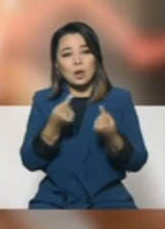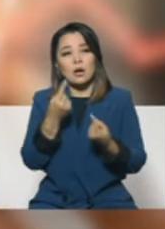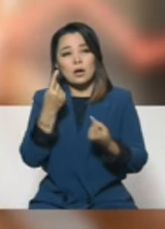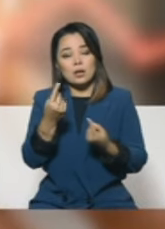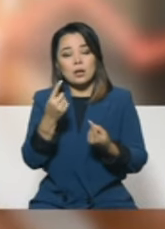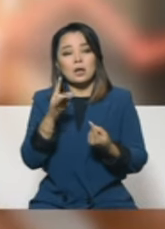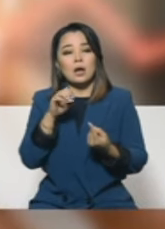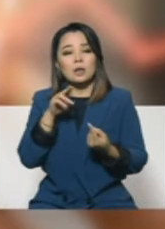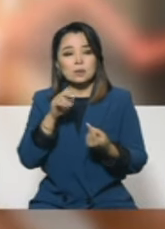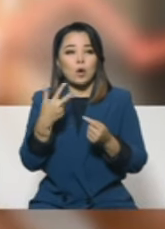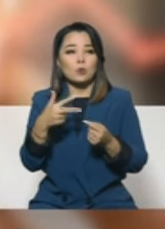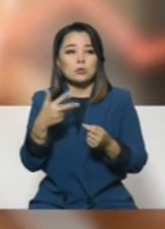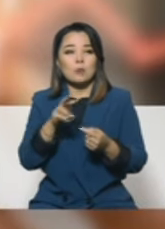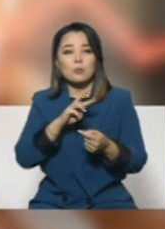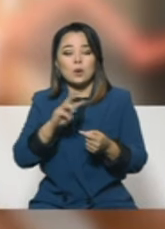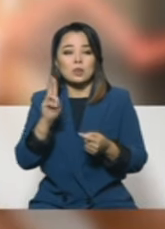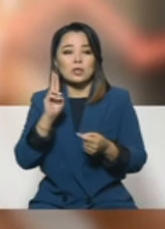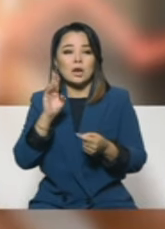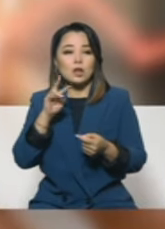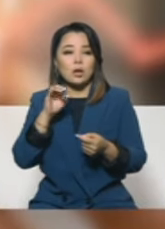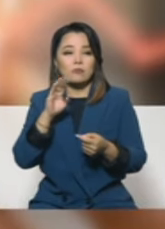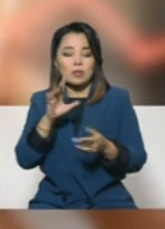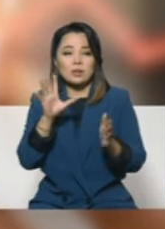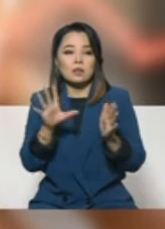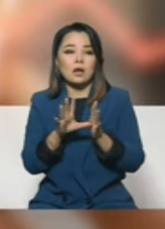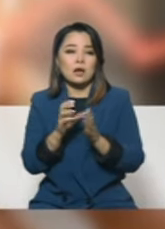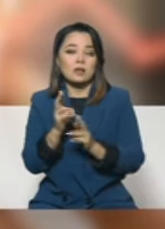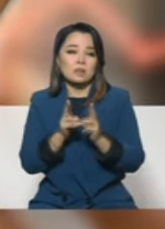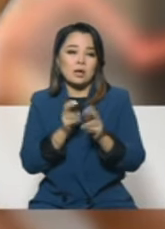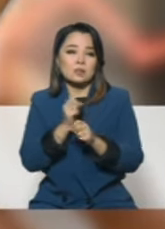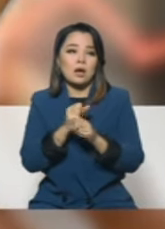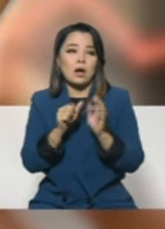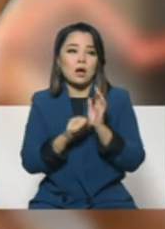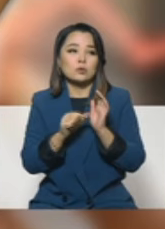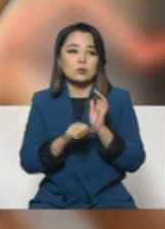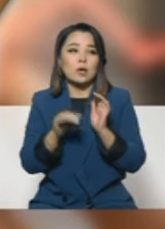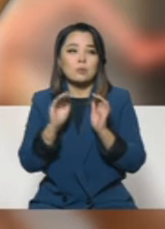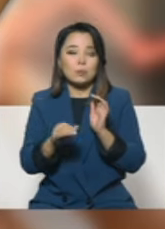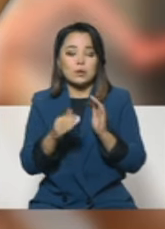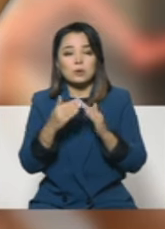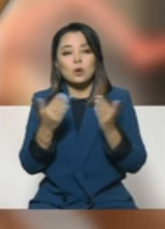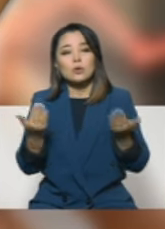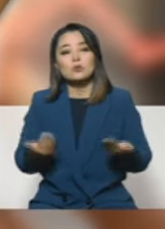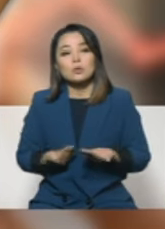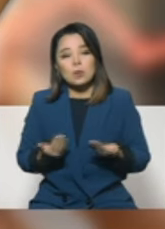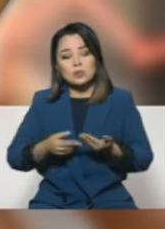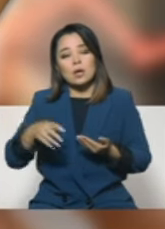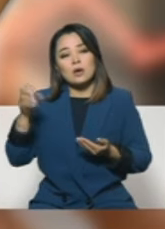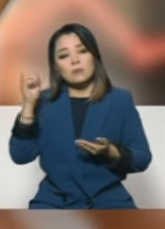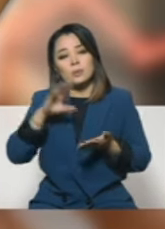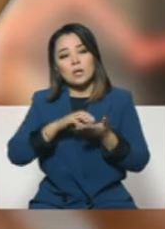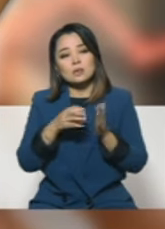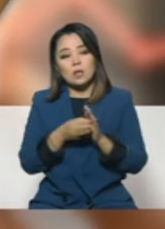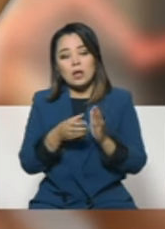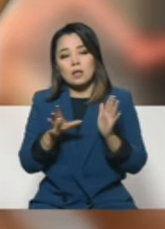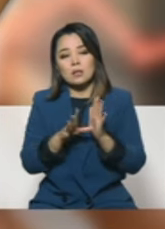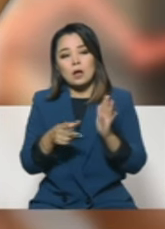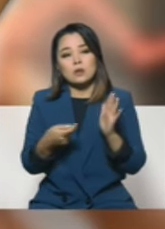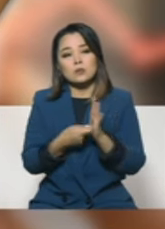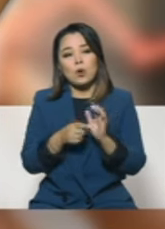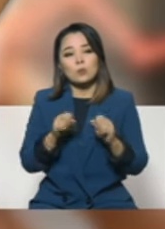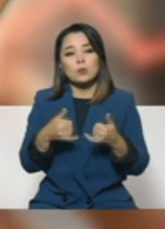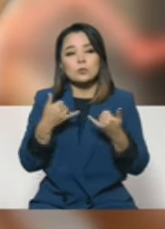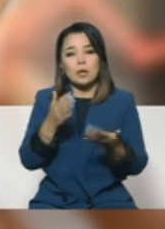реактор тәулігіне 30 миллион киловатт тоқ өндіреді. Бұл 600 мың пәтерді электр энергиясымен қамтуға мүмкіндік береді.